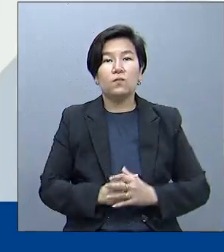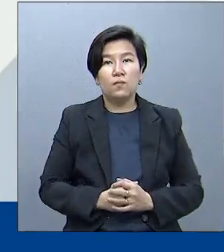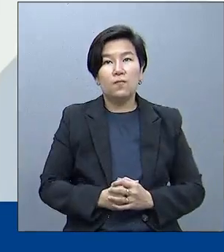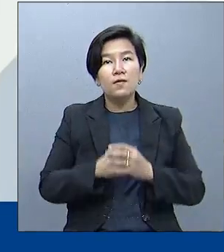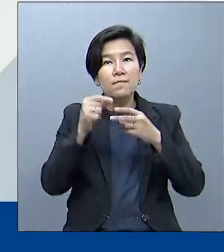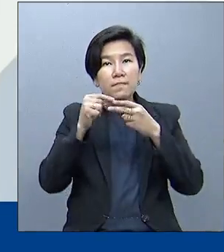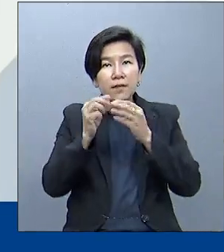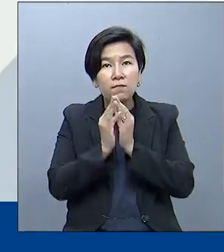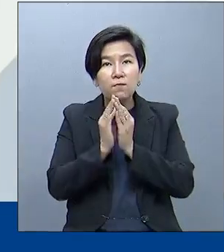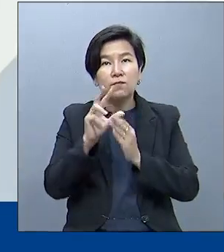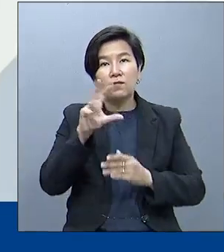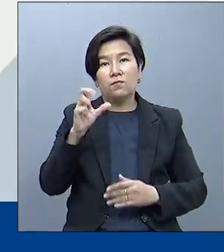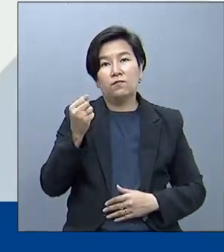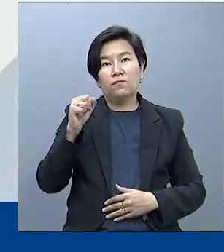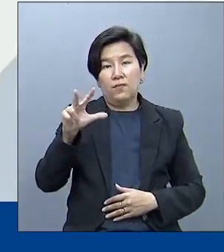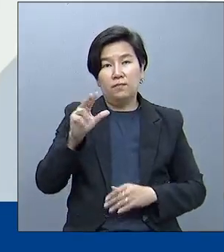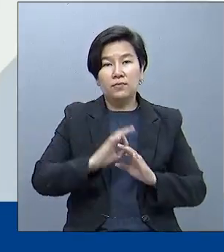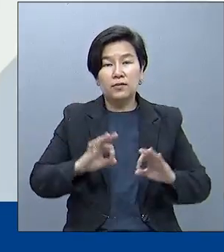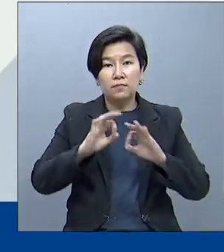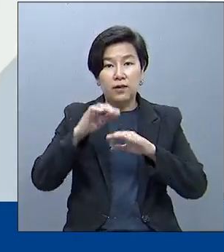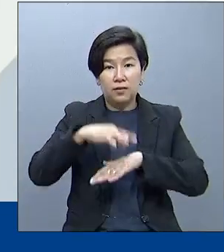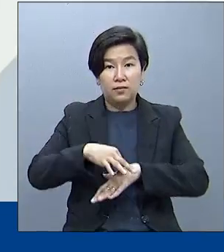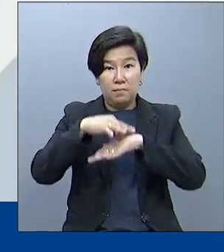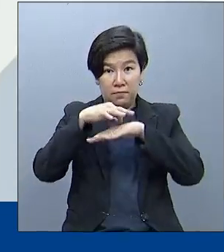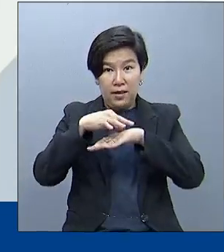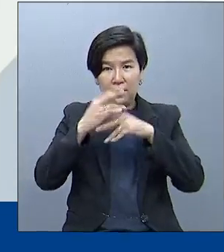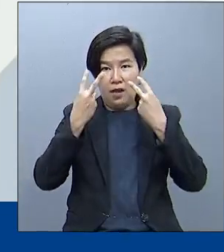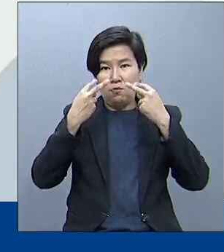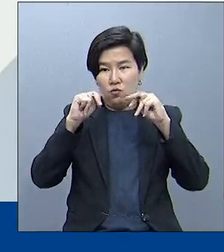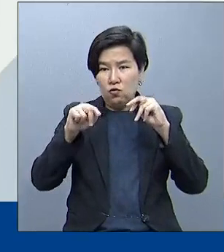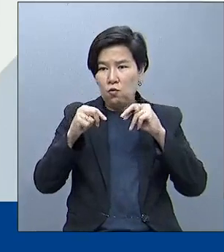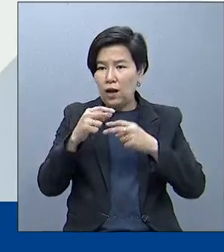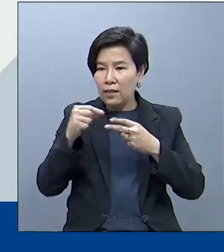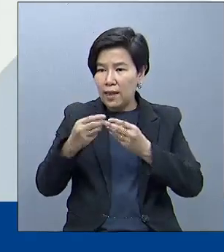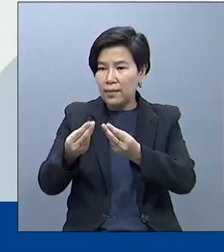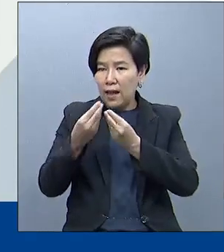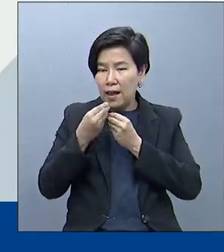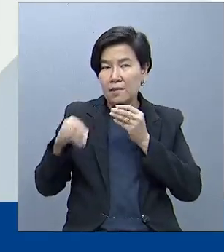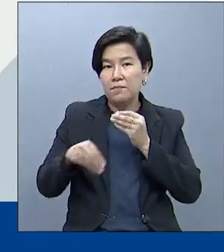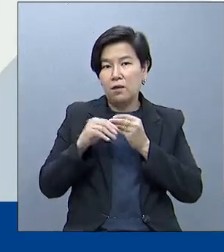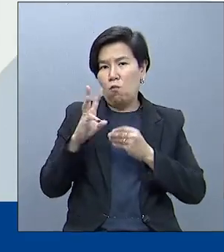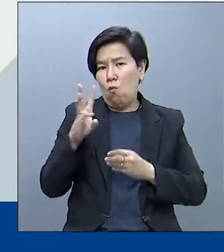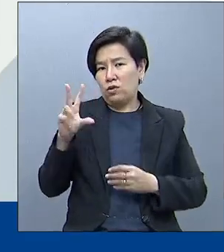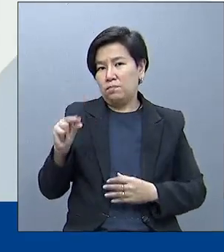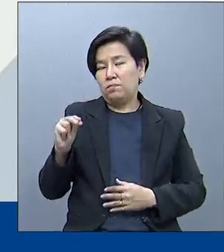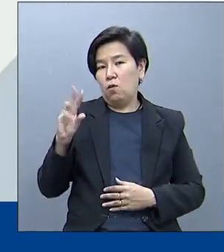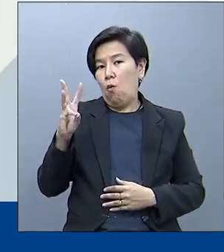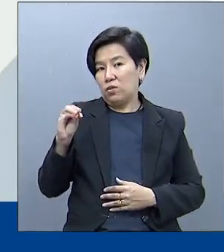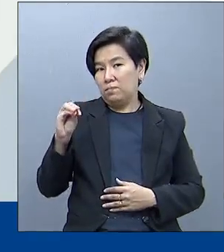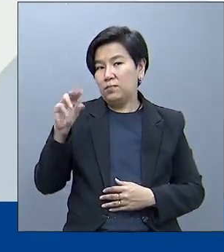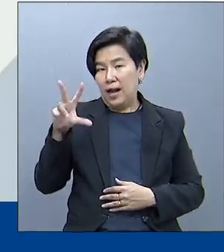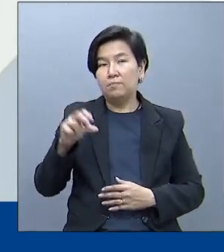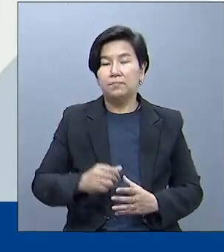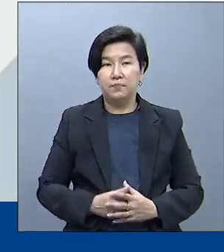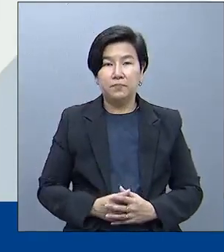งต้องหาเสียงหนุนเพื่อให้นายพิธานั่งนายกอีก63เสียงค่ะจาก313เสียงที่มีอยู่ที่มีเสถียรภาพในการทำงานรั